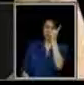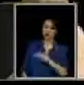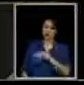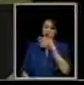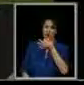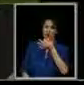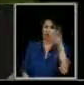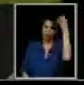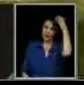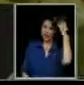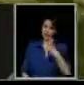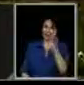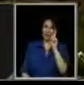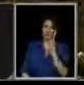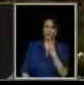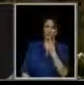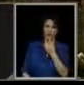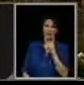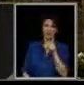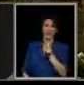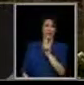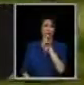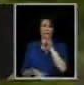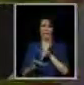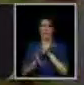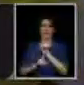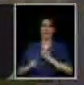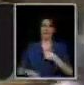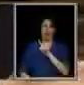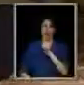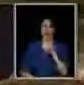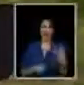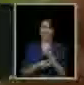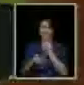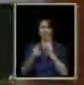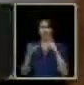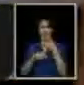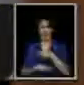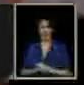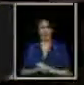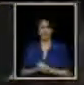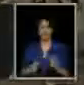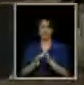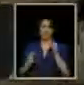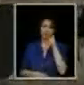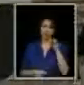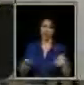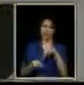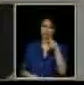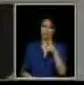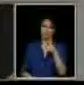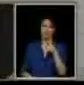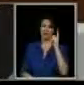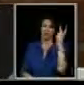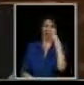מלכה לא נמצאת אף פעם, אני לא מדבר איתה. אין לי מושג. התחלנו את המסע איתם כדי להבין איך הם מתקשרים עם מי שאמון